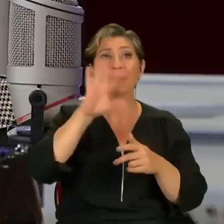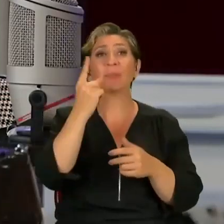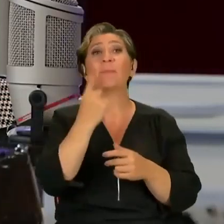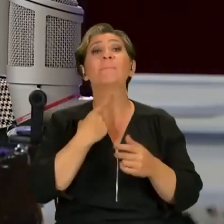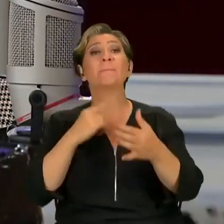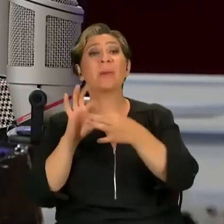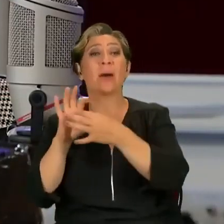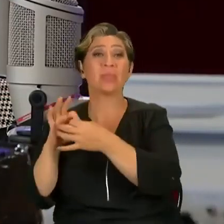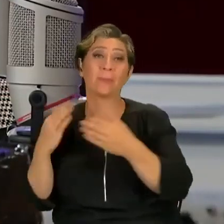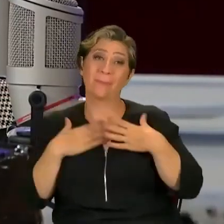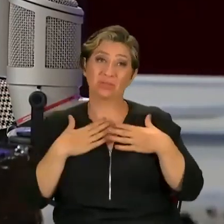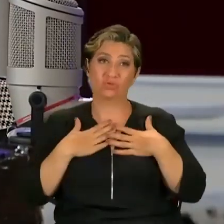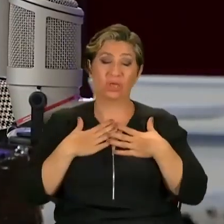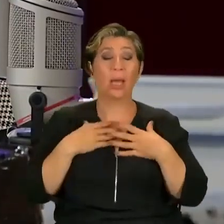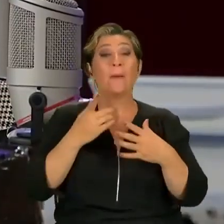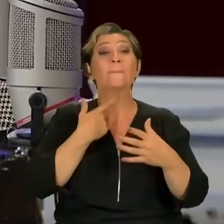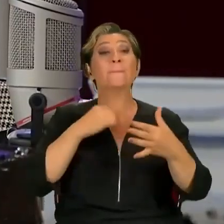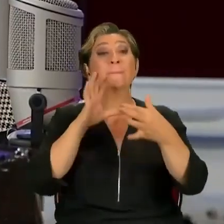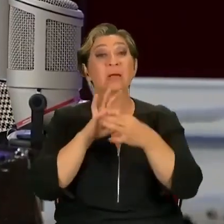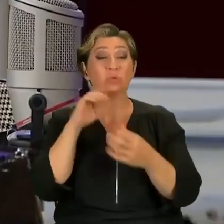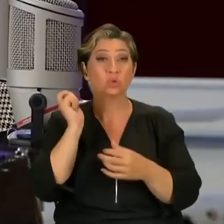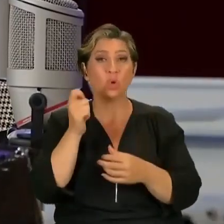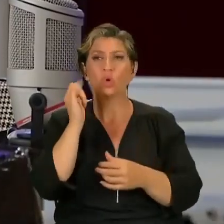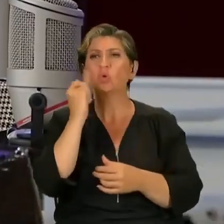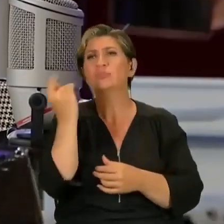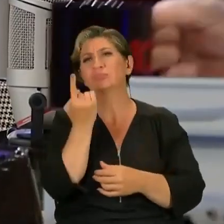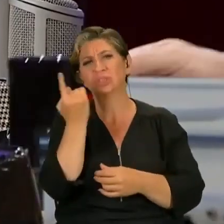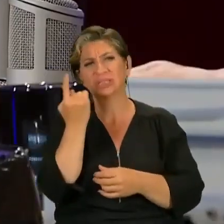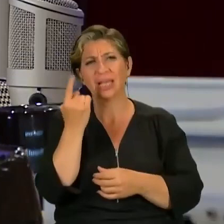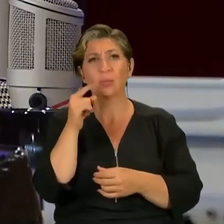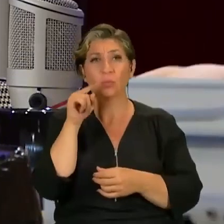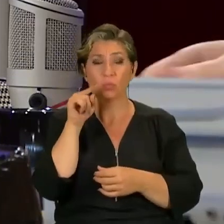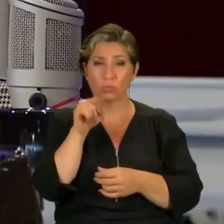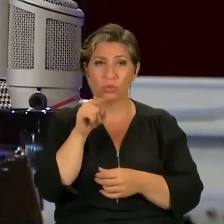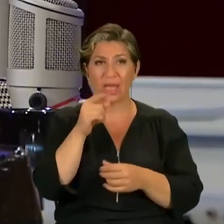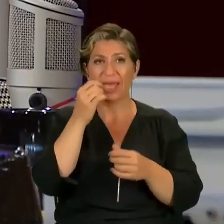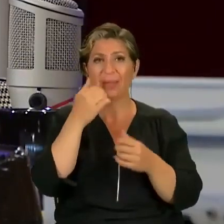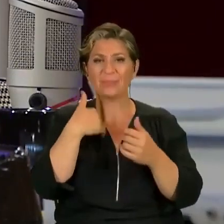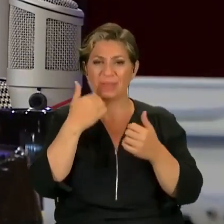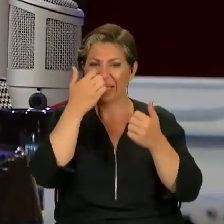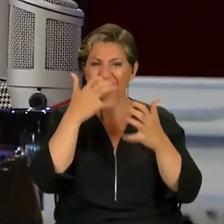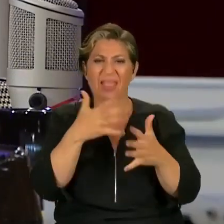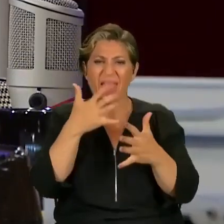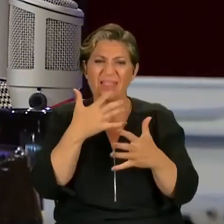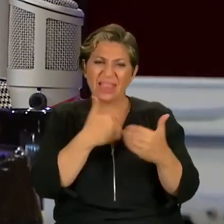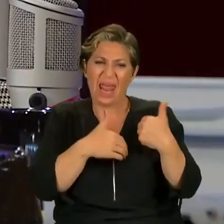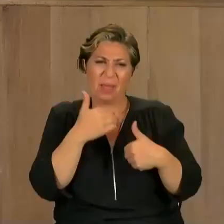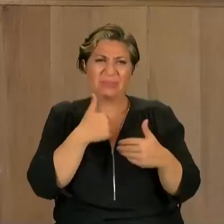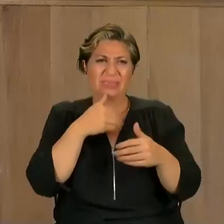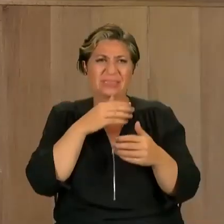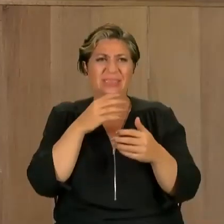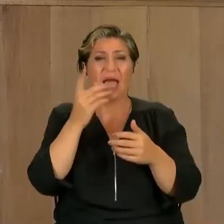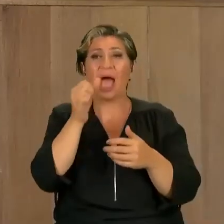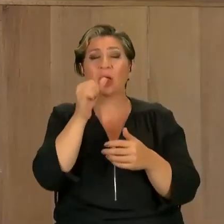bir bağımlılık bence. Yani bağımlılık zor ve kötü bir şey. Bu da kanayan yaramız. Özellikle